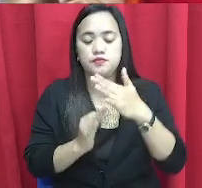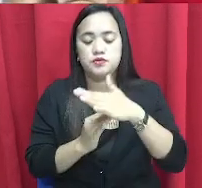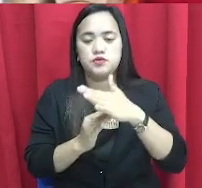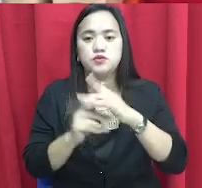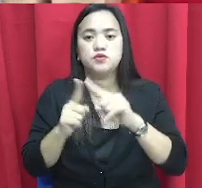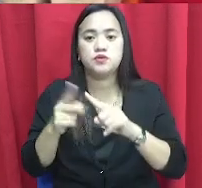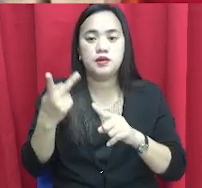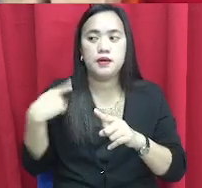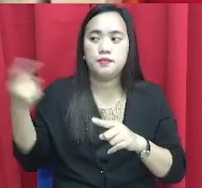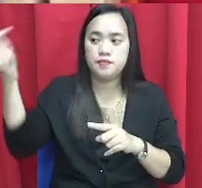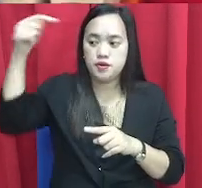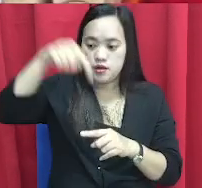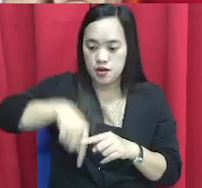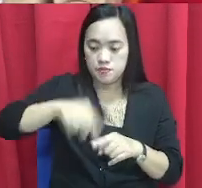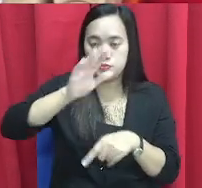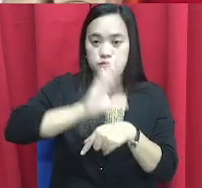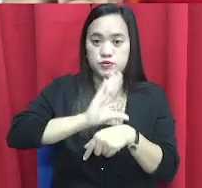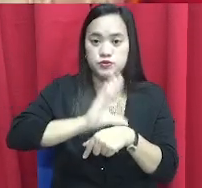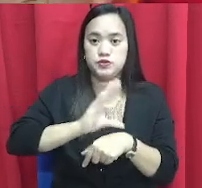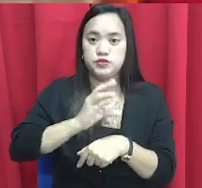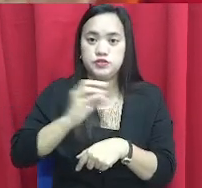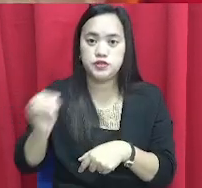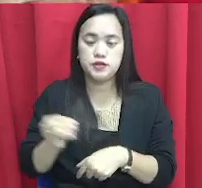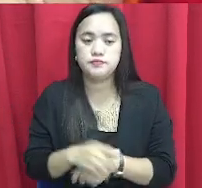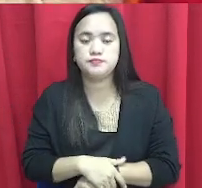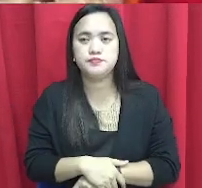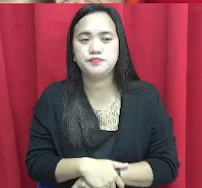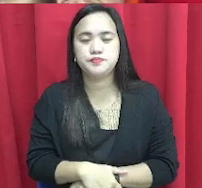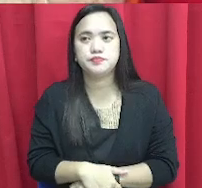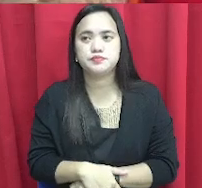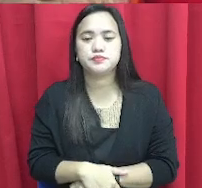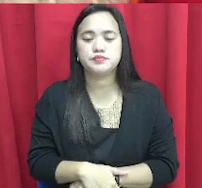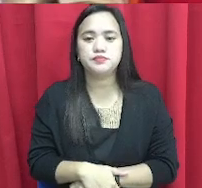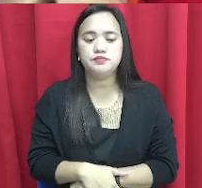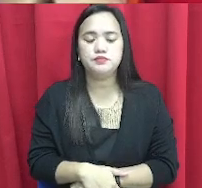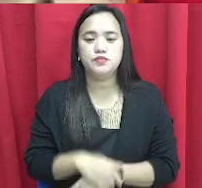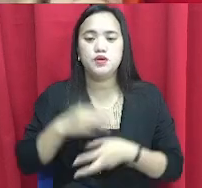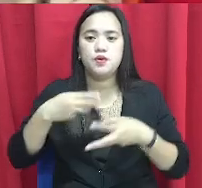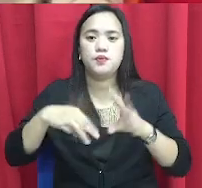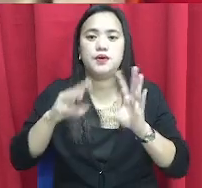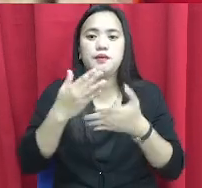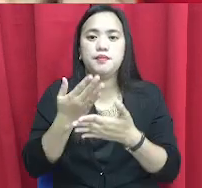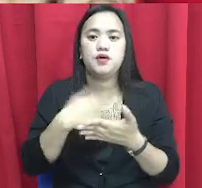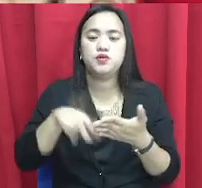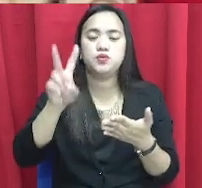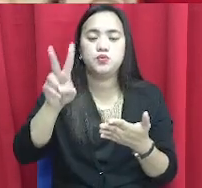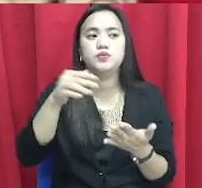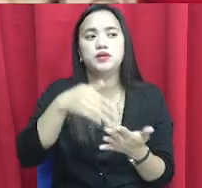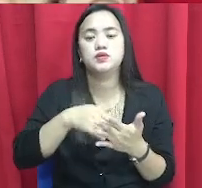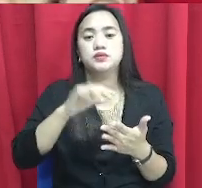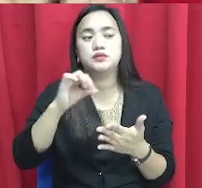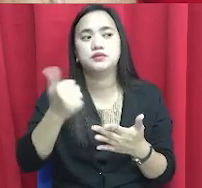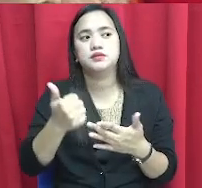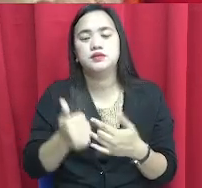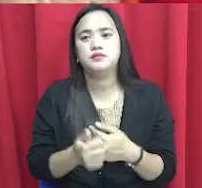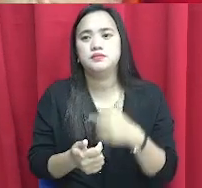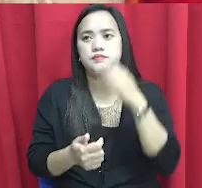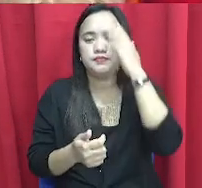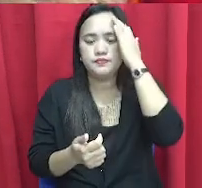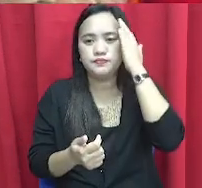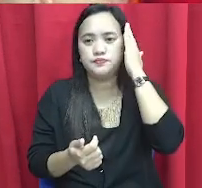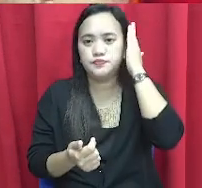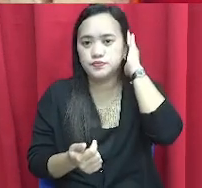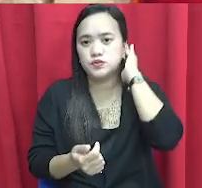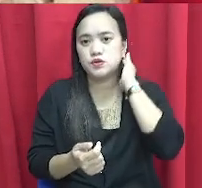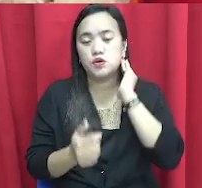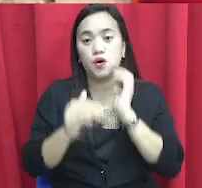ay nakarating po dito sa simbahan so ako po ay nakarating dito away back 2010 2010 po yun